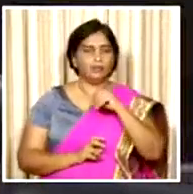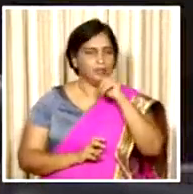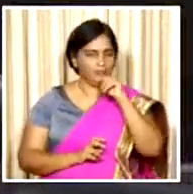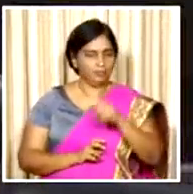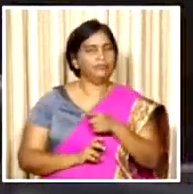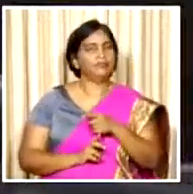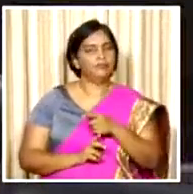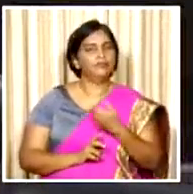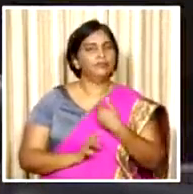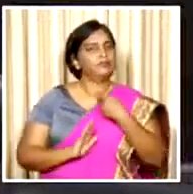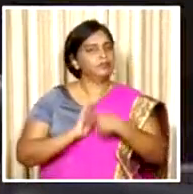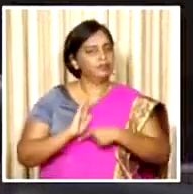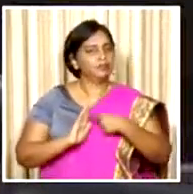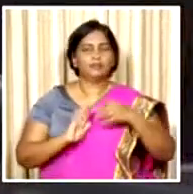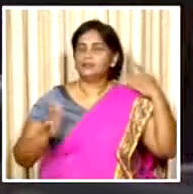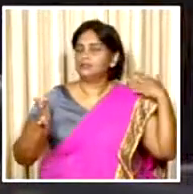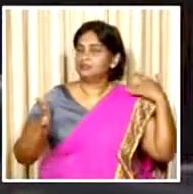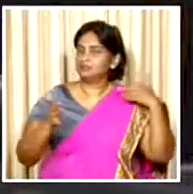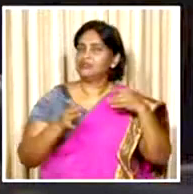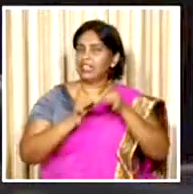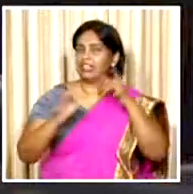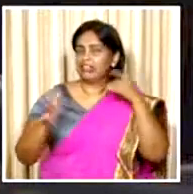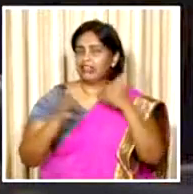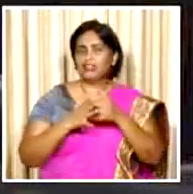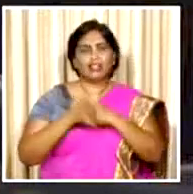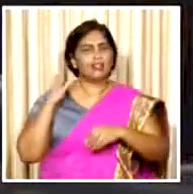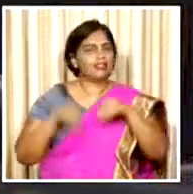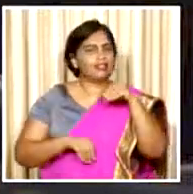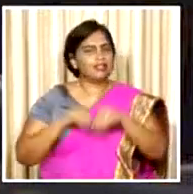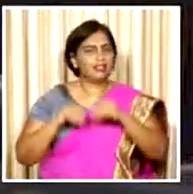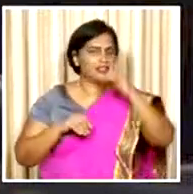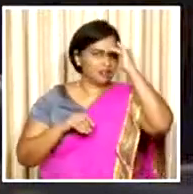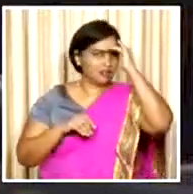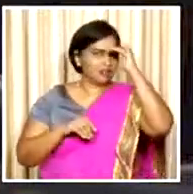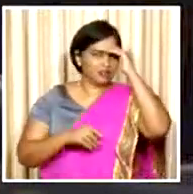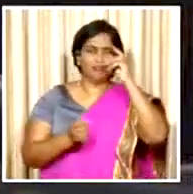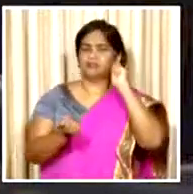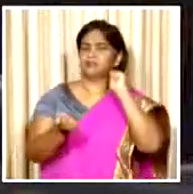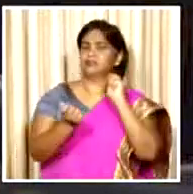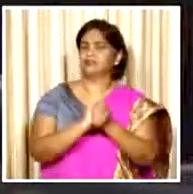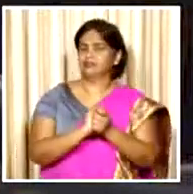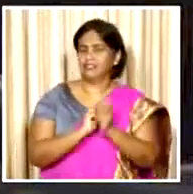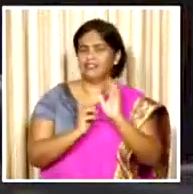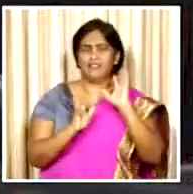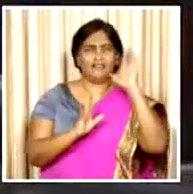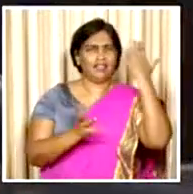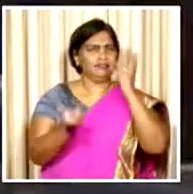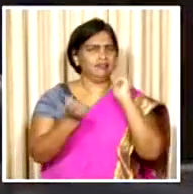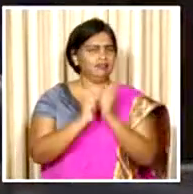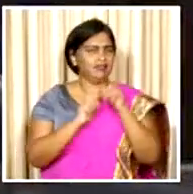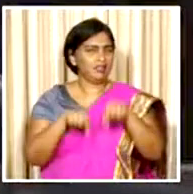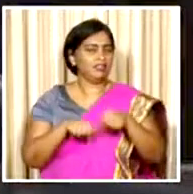වශයෙන්ම අපේ රටේ ඉතිහාසය දේශපාලඥයන් සහ නායකයන් විකෘති කරන විදිය අද